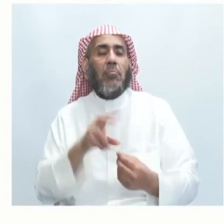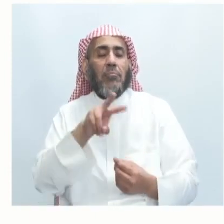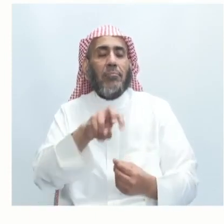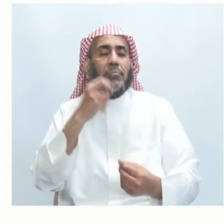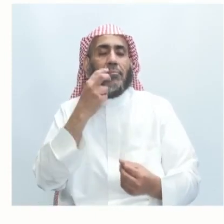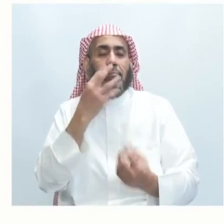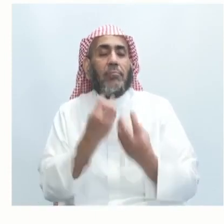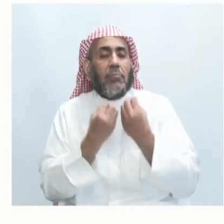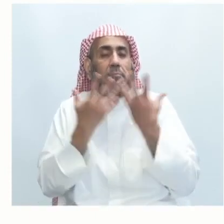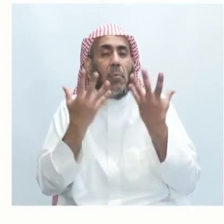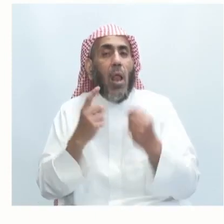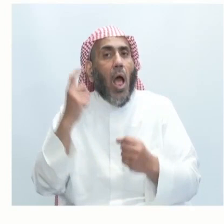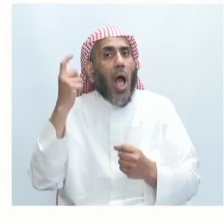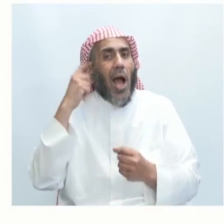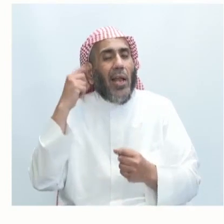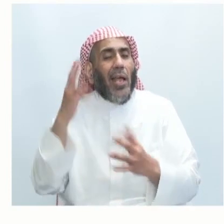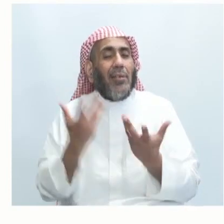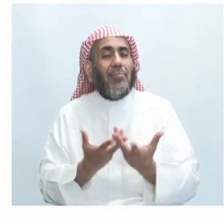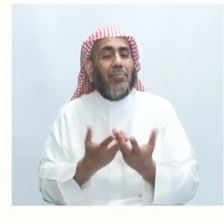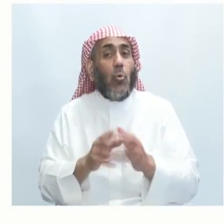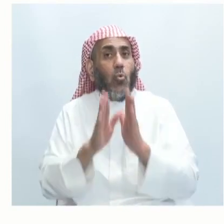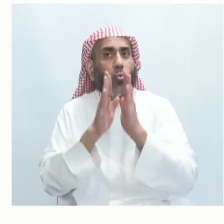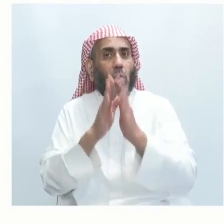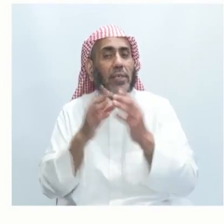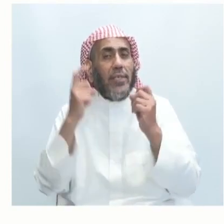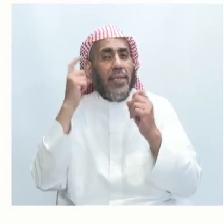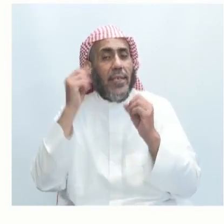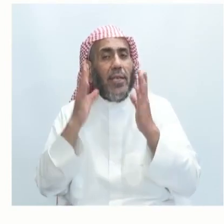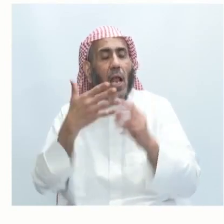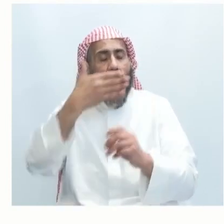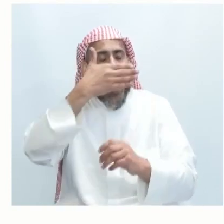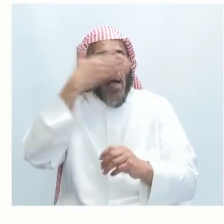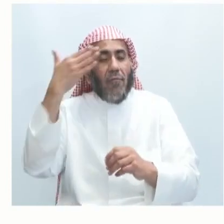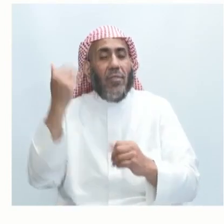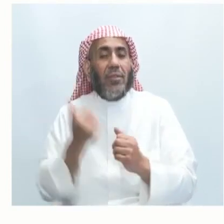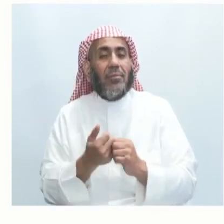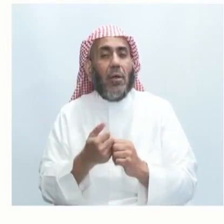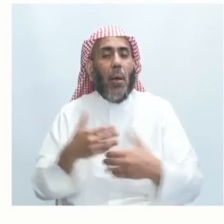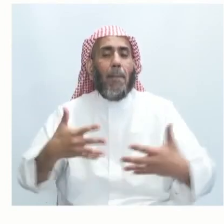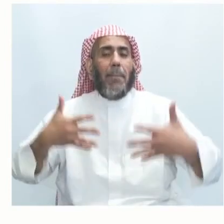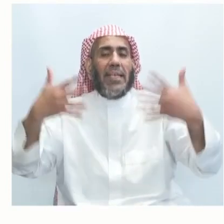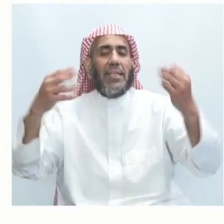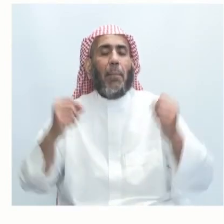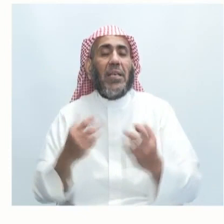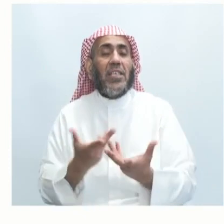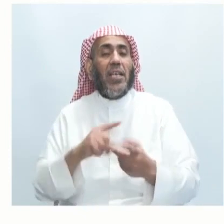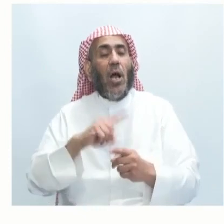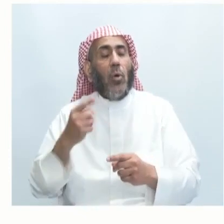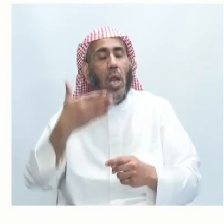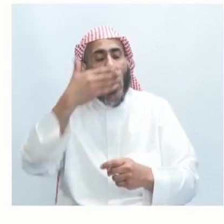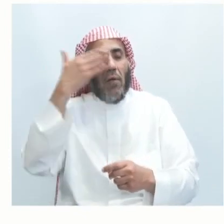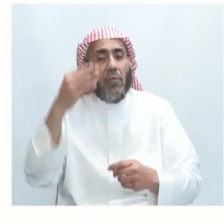رائحه طيبه عقليا عندما نوجه الذهن الى حفظ بيت من الشعر او الى